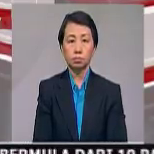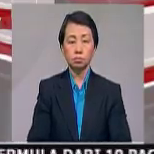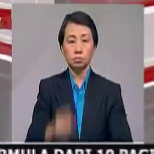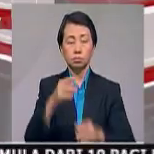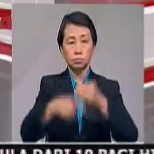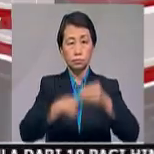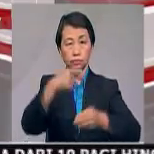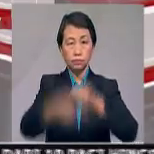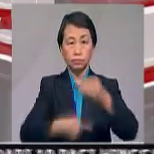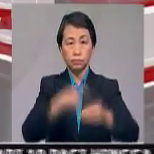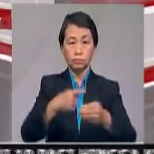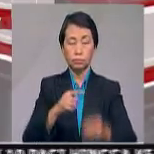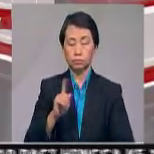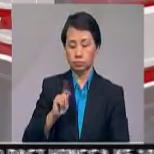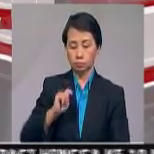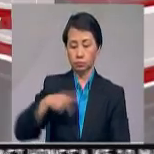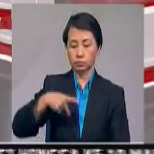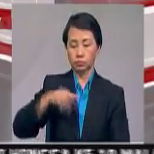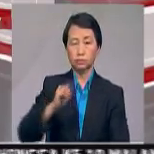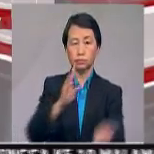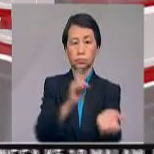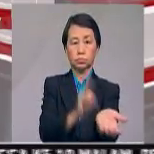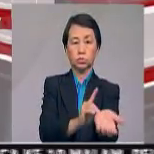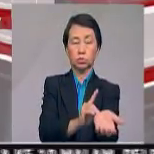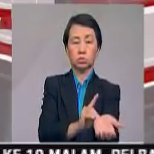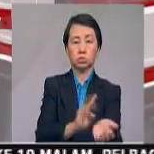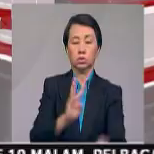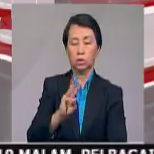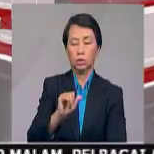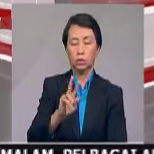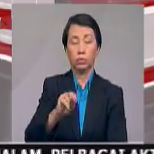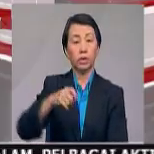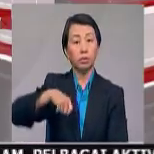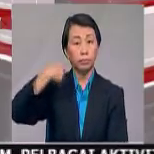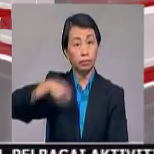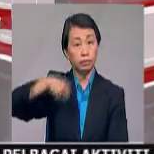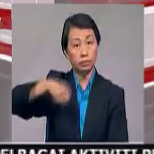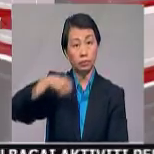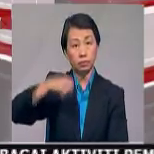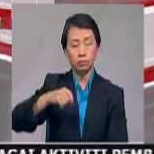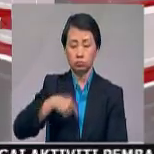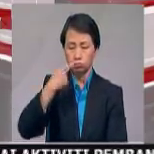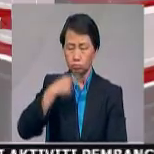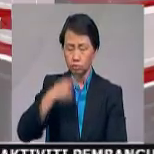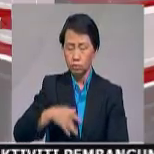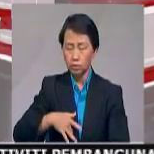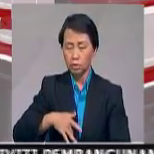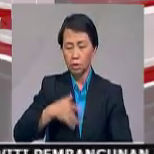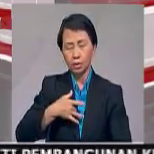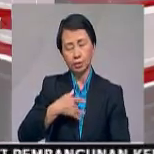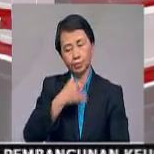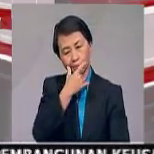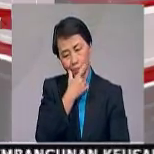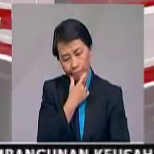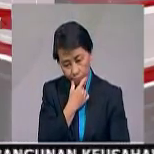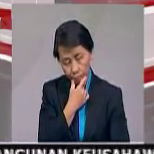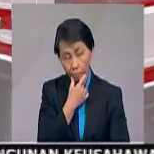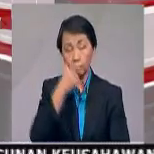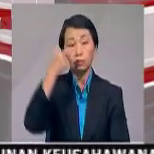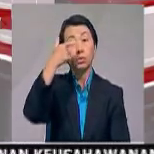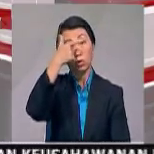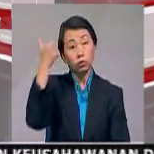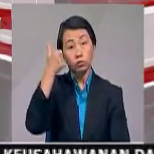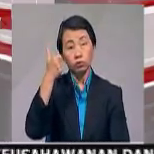Mengulas mengenainya, Timbalan Perdana Menteri Datuk Seri Dr. Wan Azizah Wan Ismail menzahirkan rasa sedih beliau. Ini